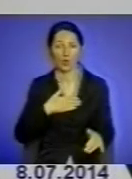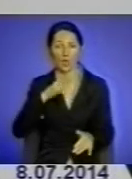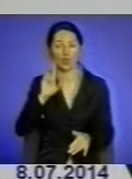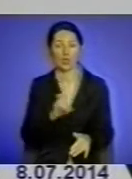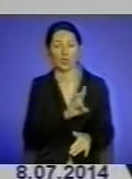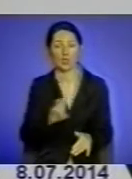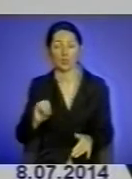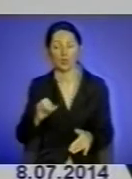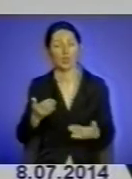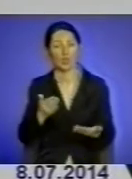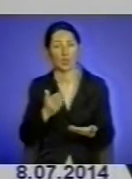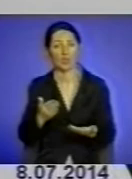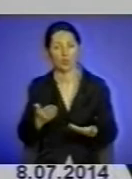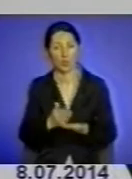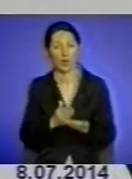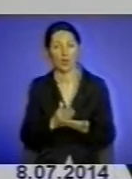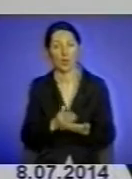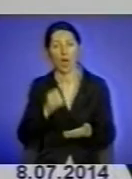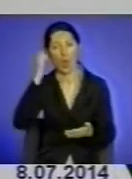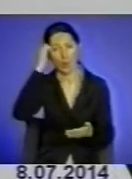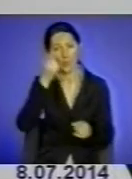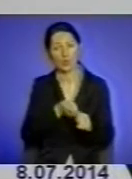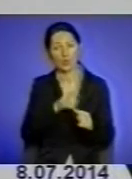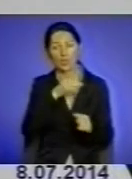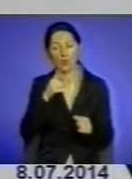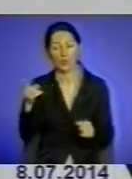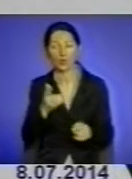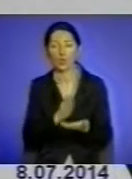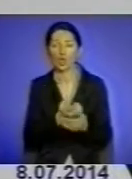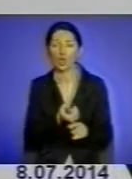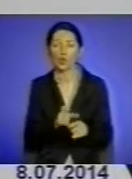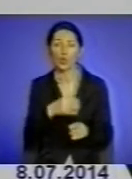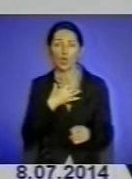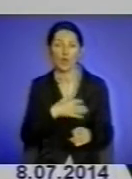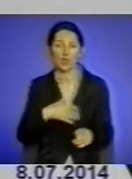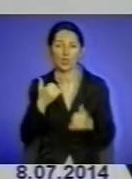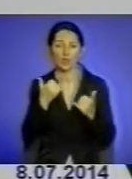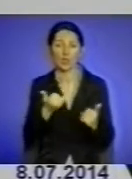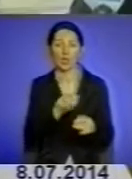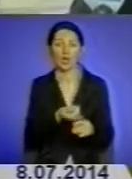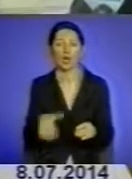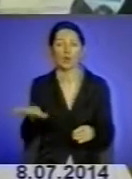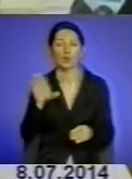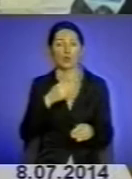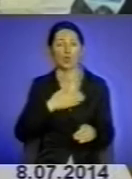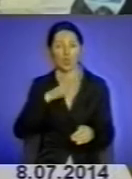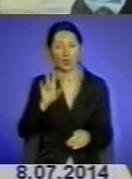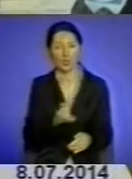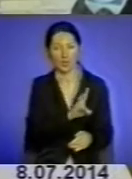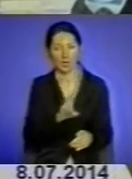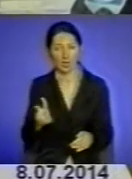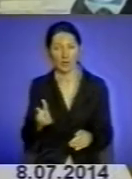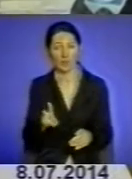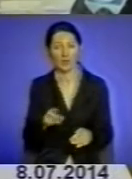і існування. Отже, пам'ять про цей період є дуже важлива для цілої нашої церкви. Оргкомітет запланував